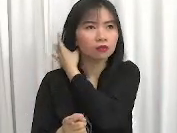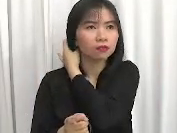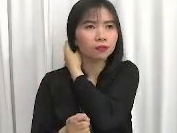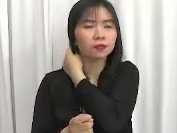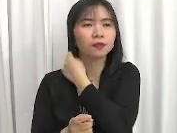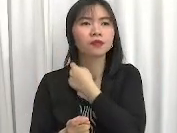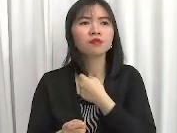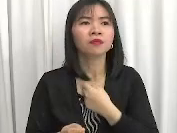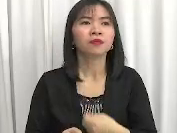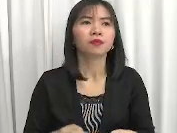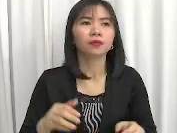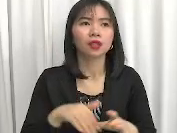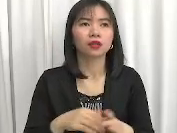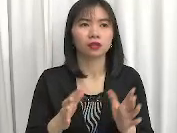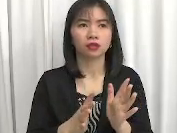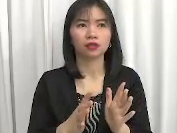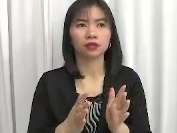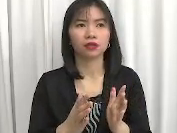Brother Rudy, sa